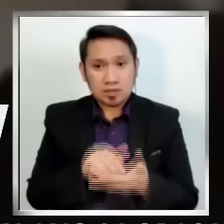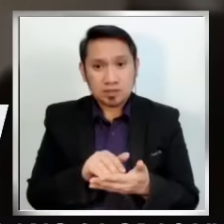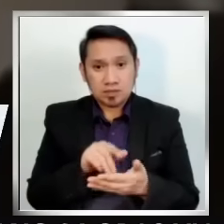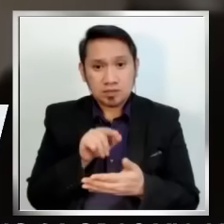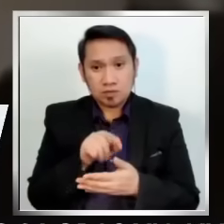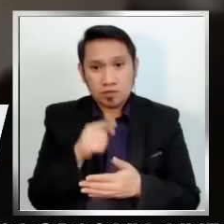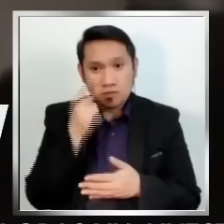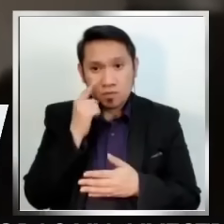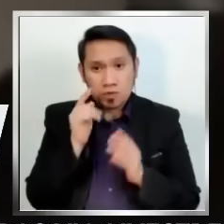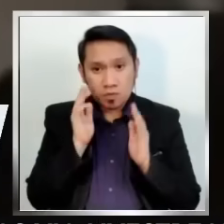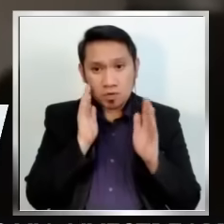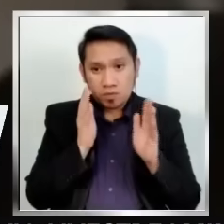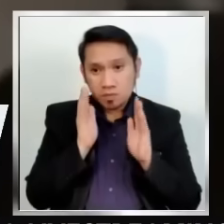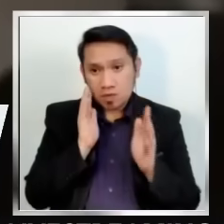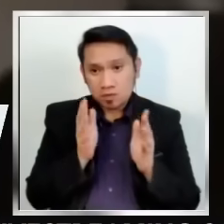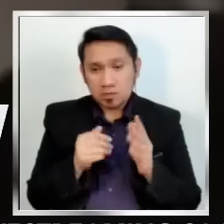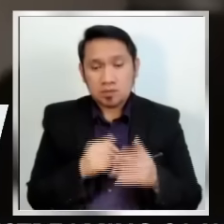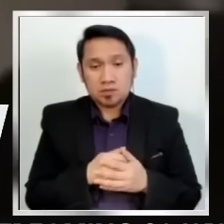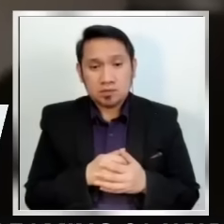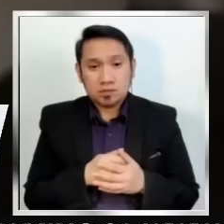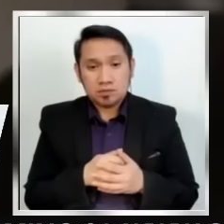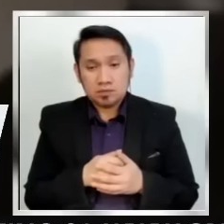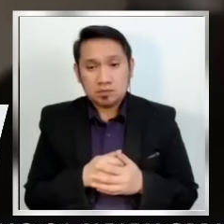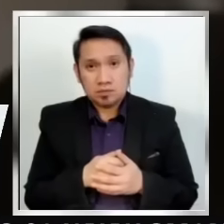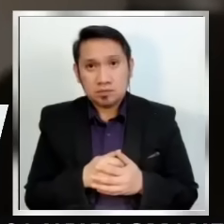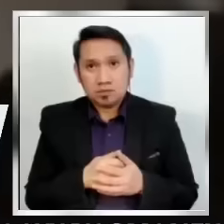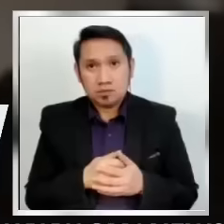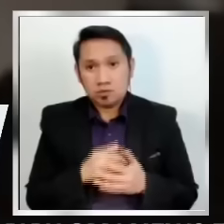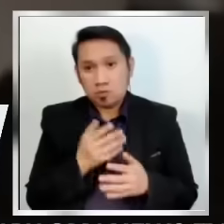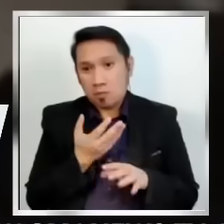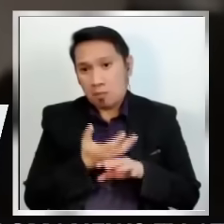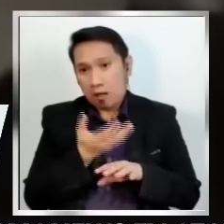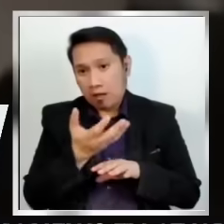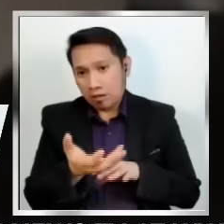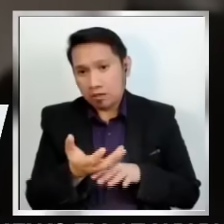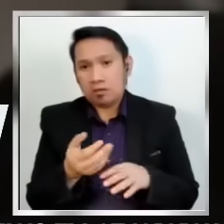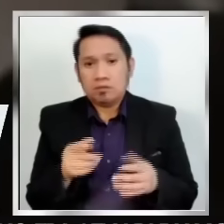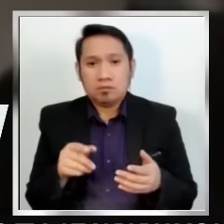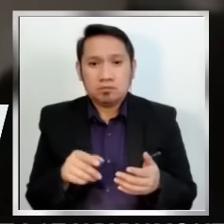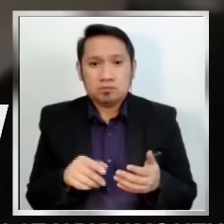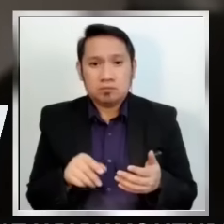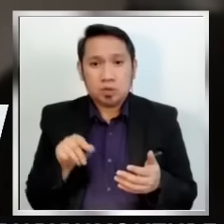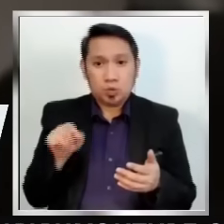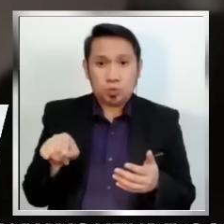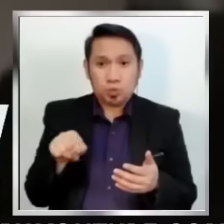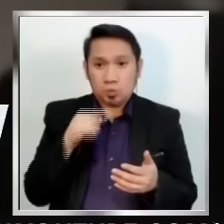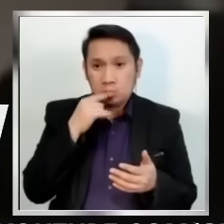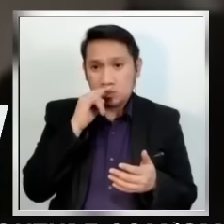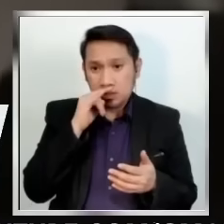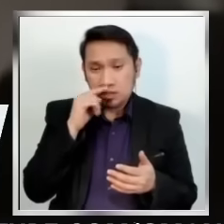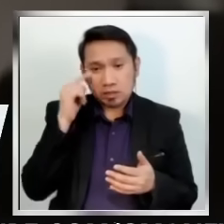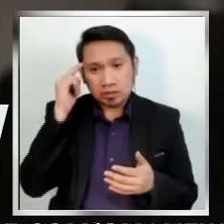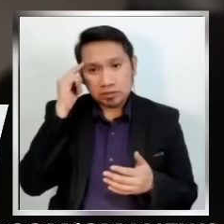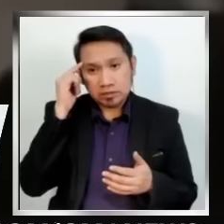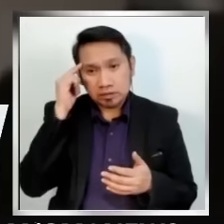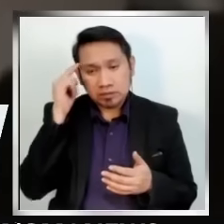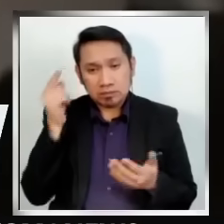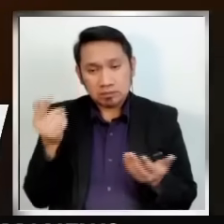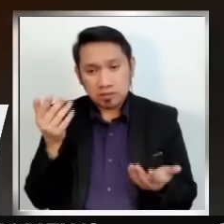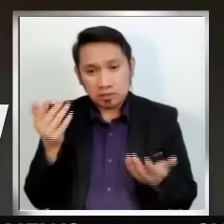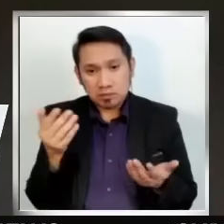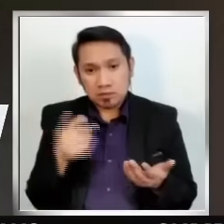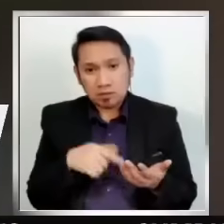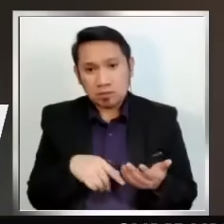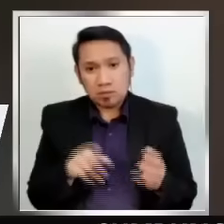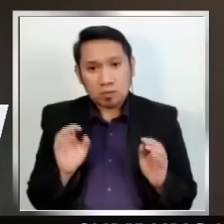humiliation, embarrassment, mockery, and iisipin niya na wala palang magagawa about